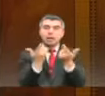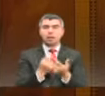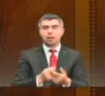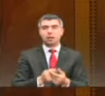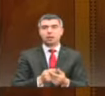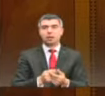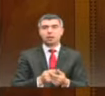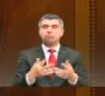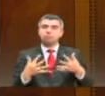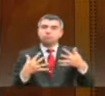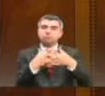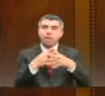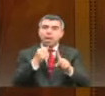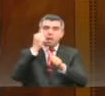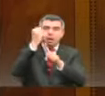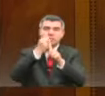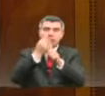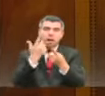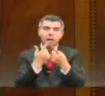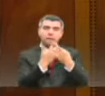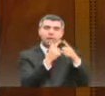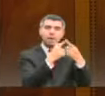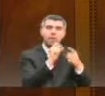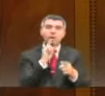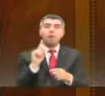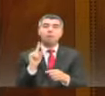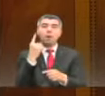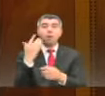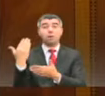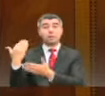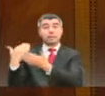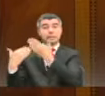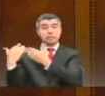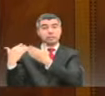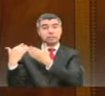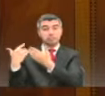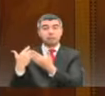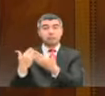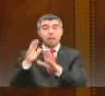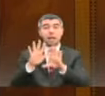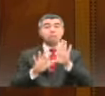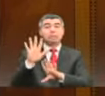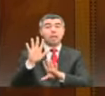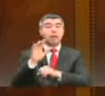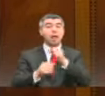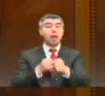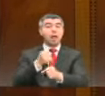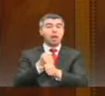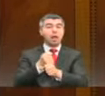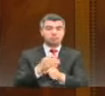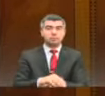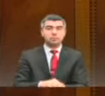وتعزيز الإصلاحات التي باشرتها بلادنا منذ بداية الألفية عندما أكثر من 15 سنة والتي